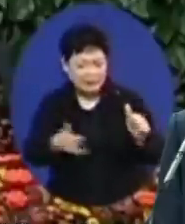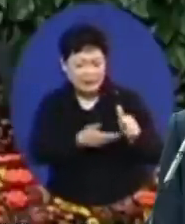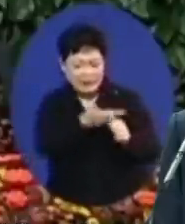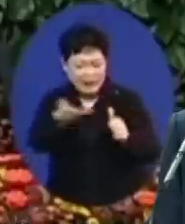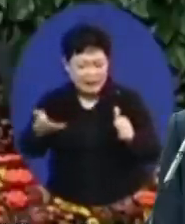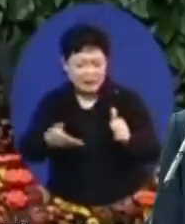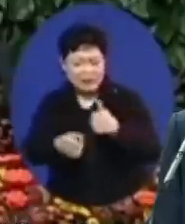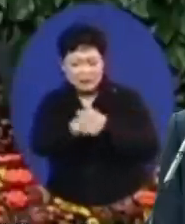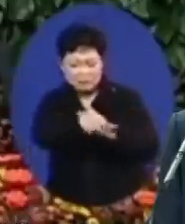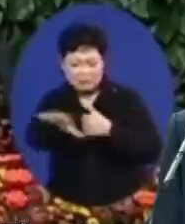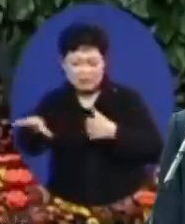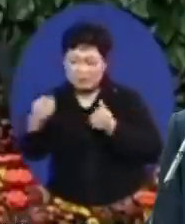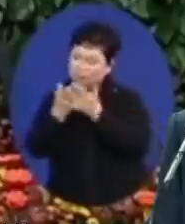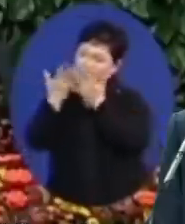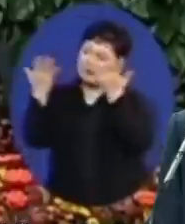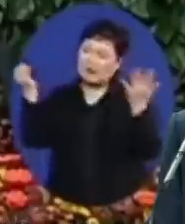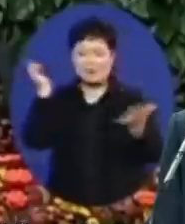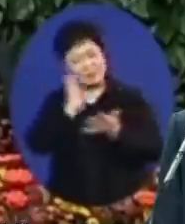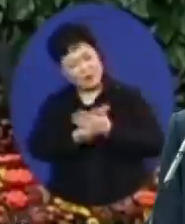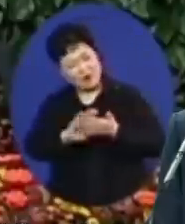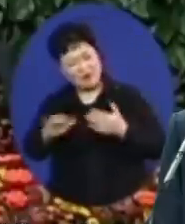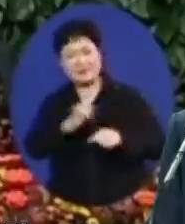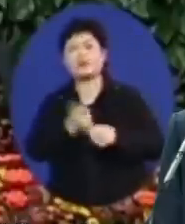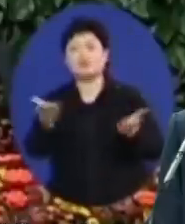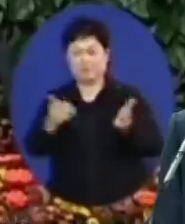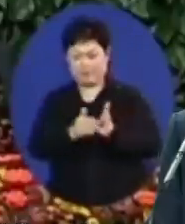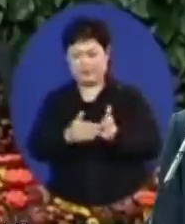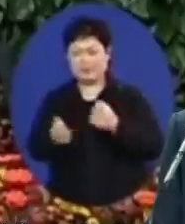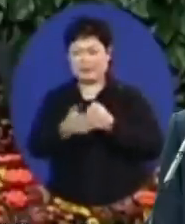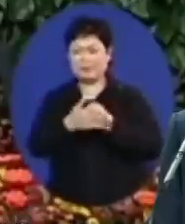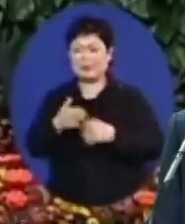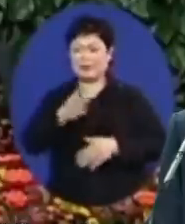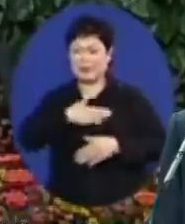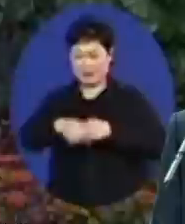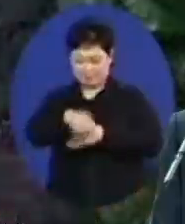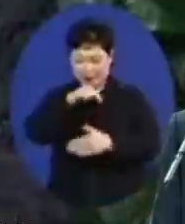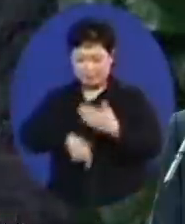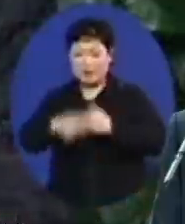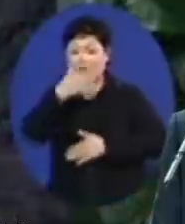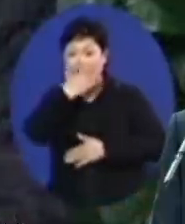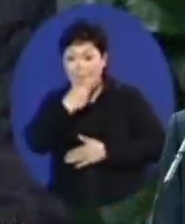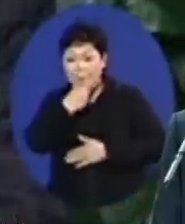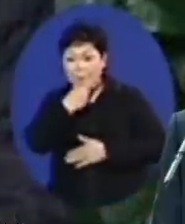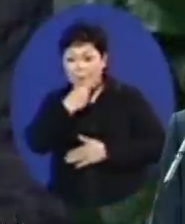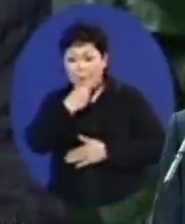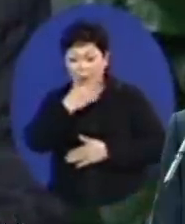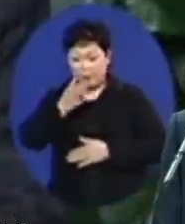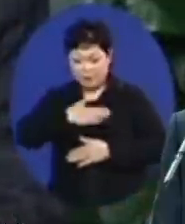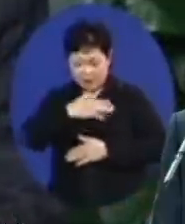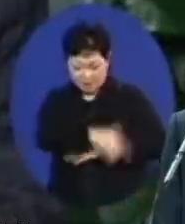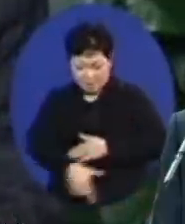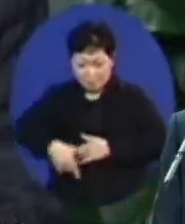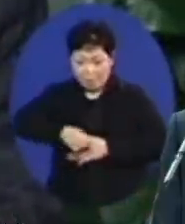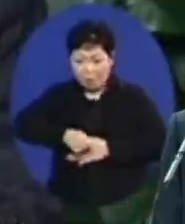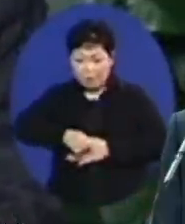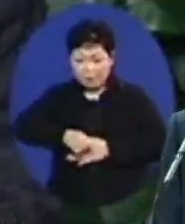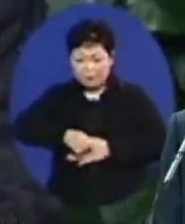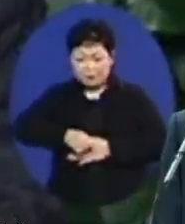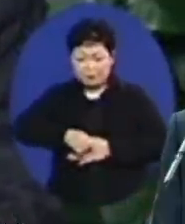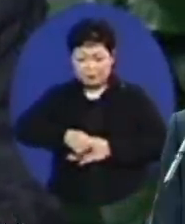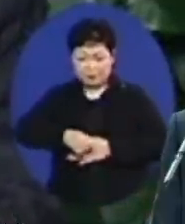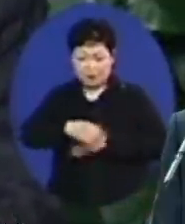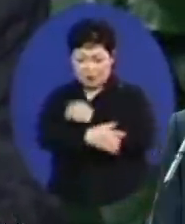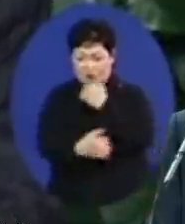주위를 밝게 하고 편안하게 하는 것입니다. 그러므로 내 마음의 행복을 위해서, 내 몸과 마음의 건강을